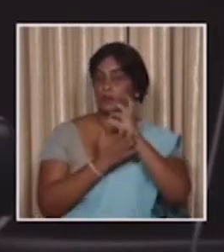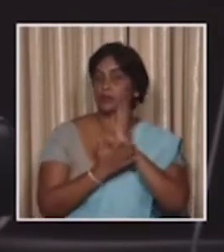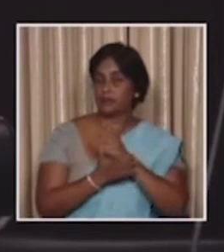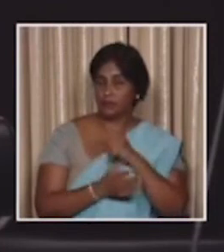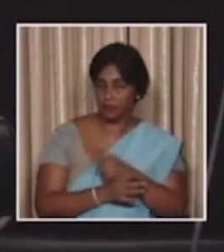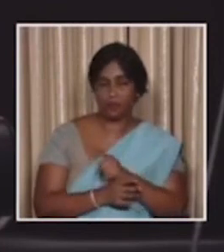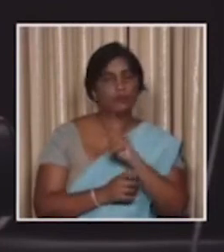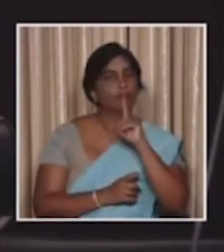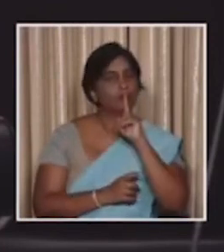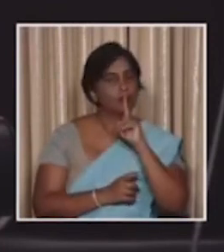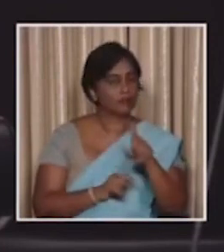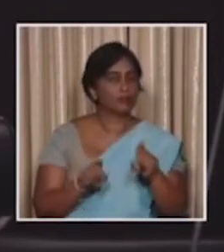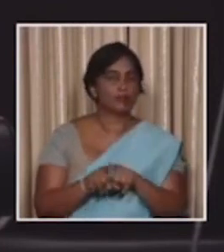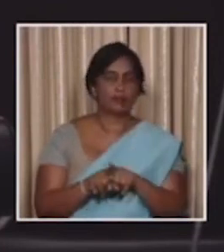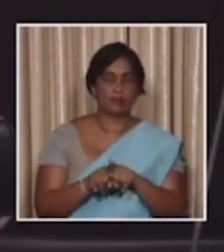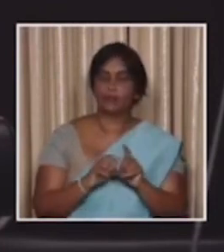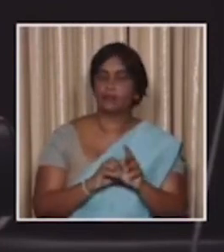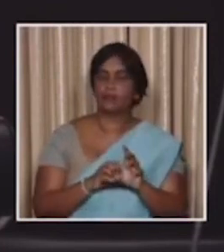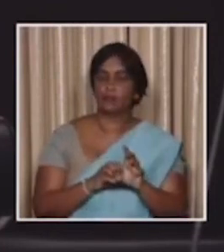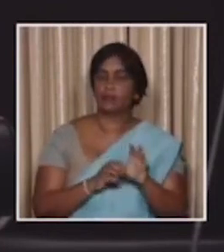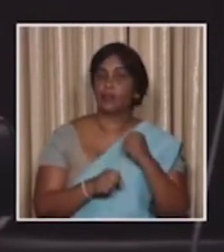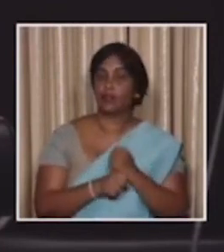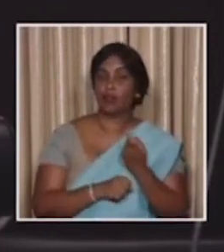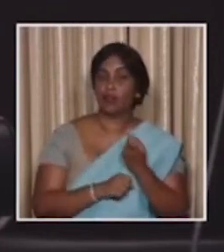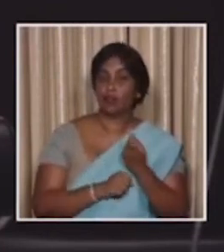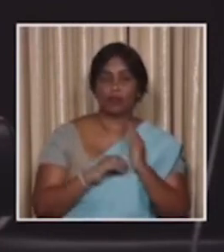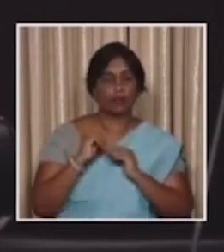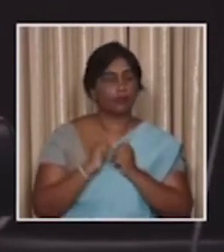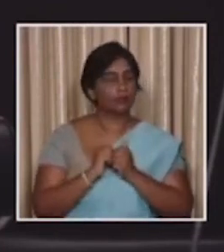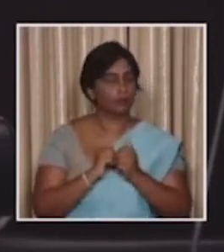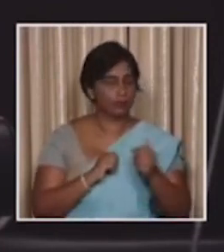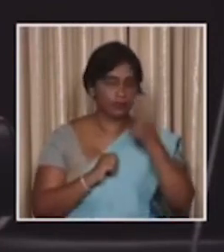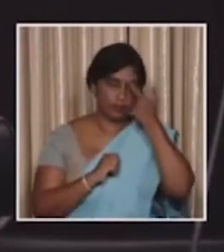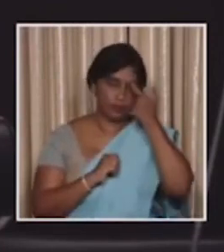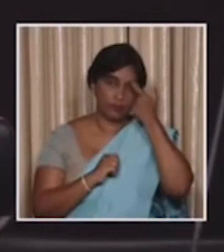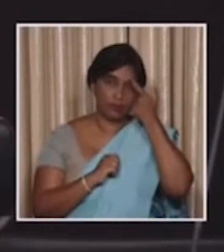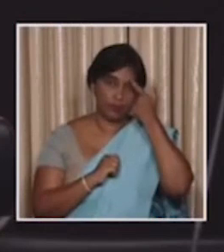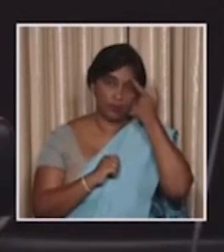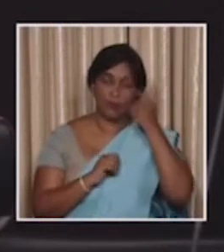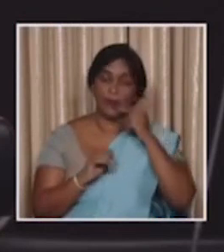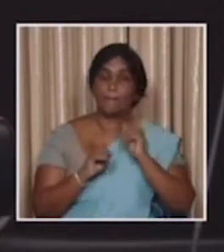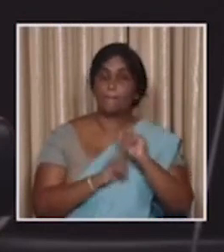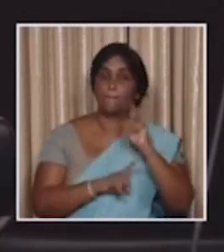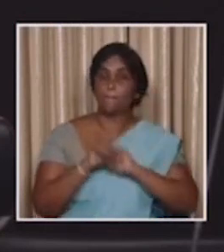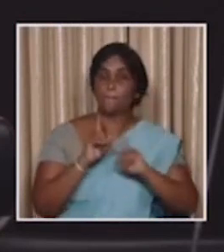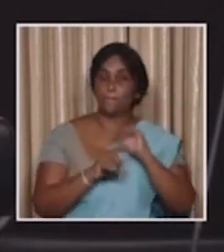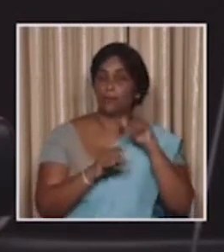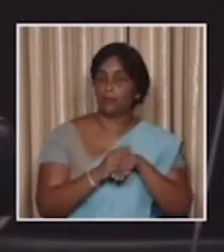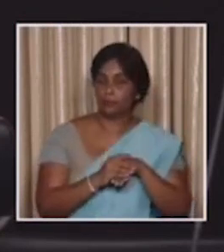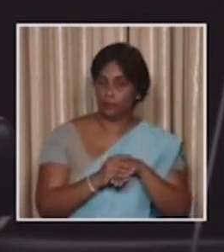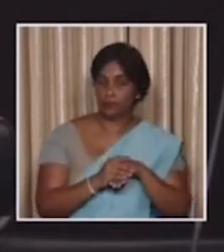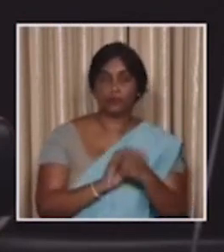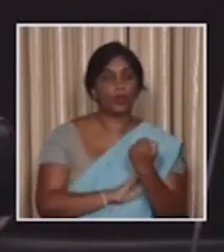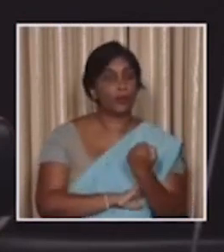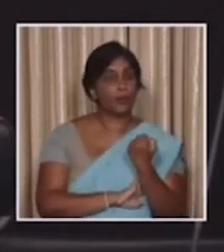கோட்டாபய ராஜபக்ச உட்பட முன்னாள் நிதியமைச்சர்களான மஹிந்த ராஜபக்ச, பசல் ராஜபக்ச ஆகியோர் பொறுப்பு கூற வேண்டும். அத்துடன்